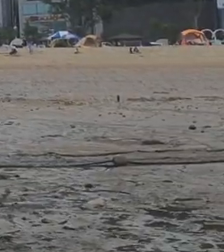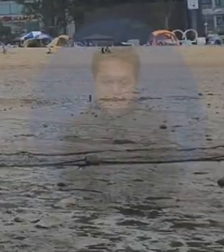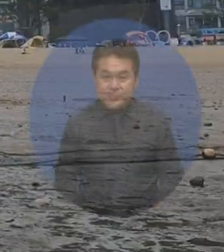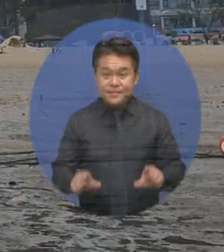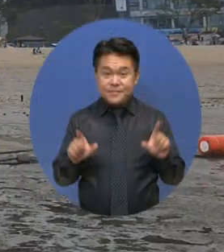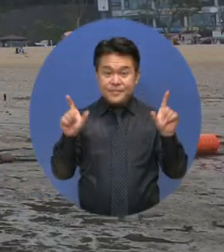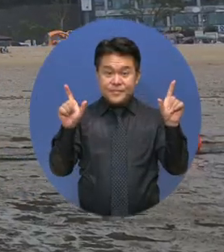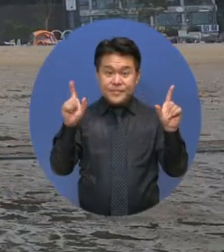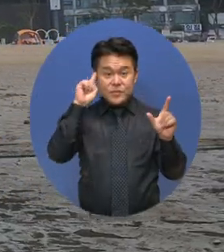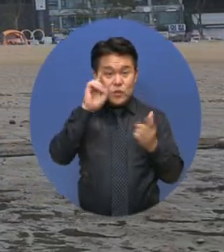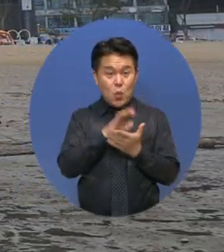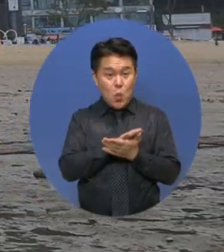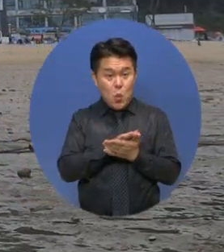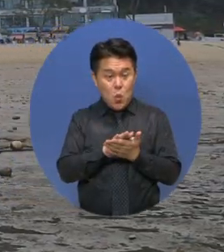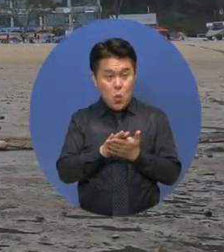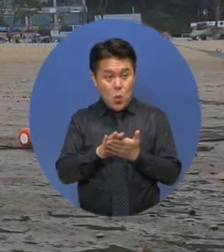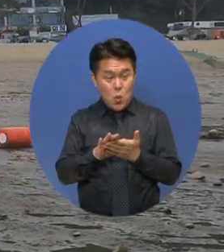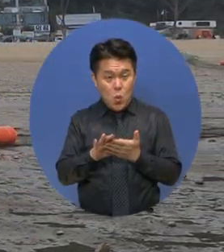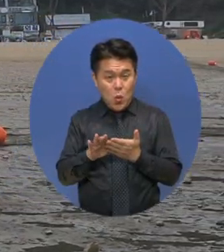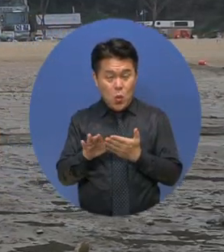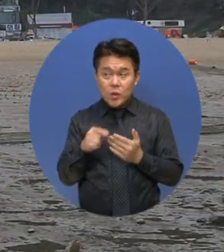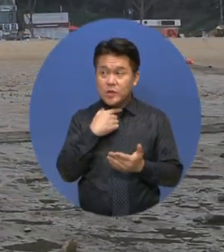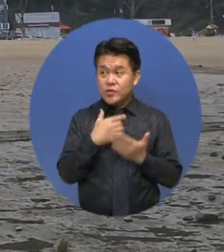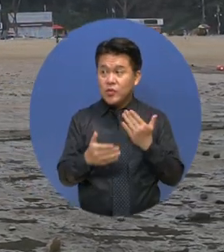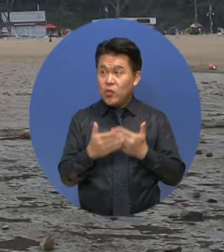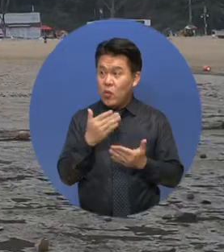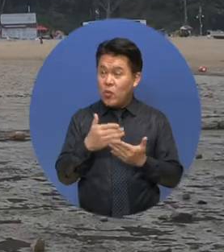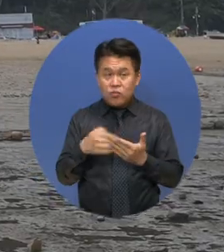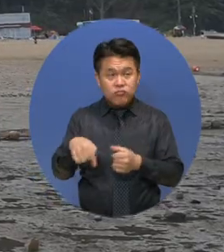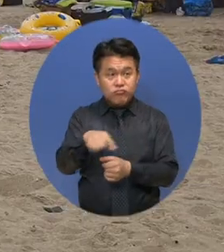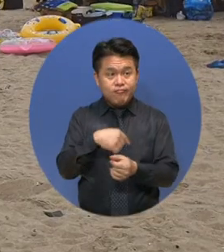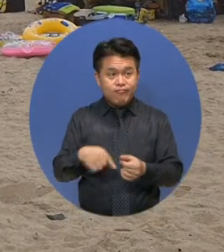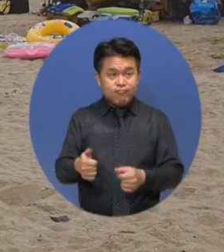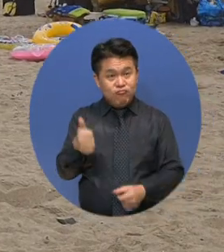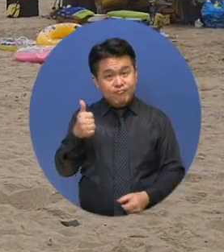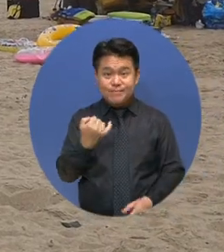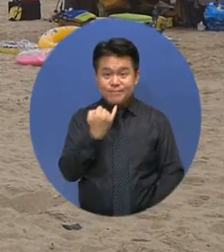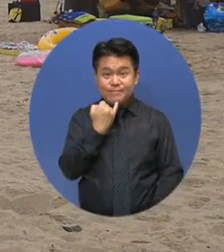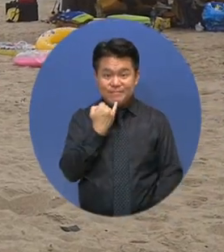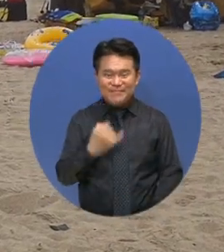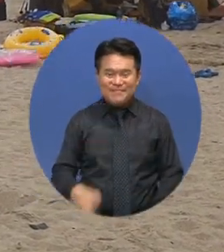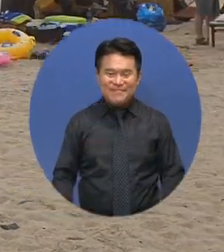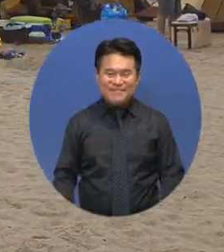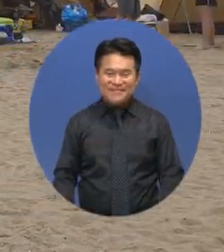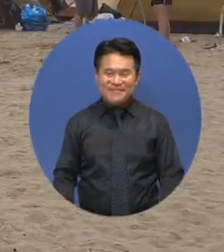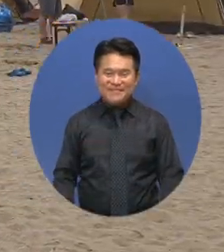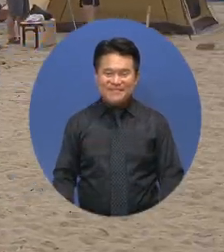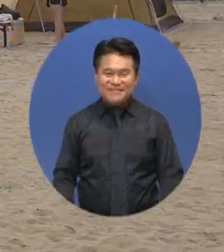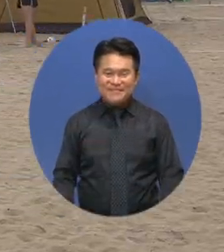날씨도 선선한 편이어서 갯벌 체험을 하기엔 더할 나위 없이 좋은 날이네요.